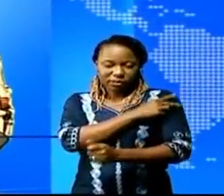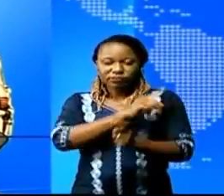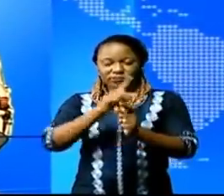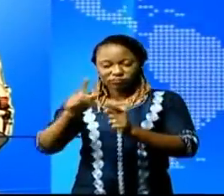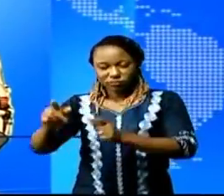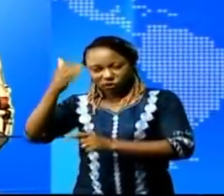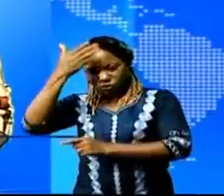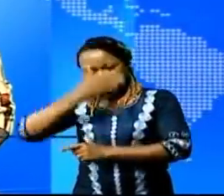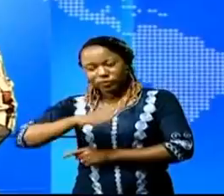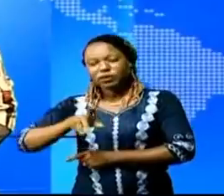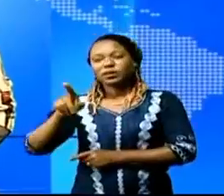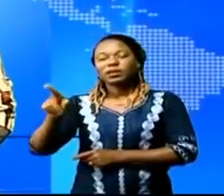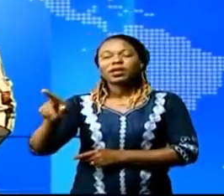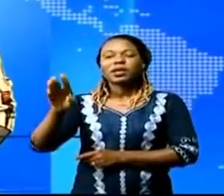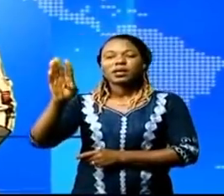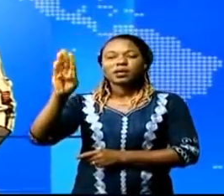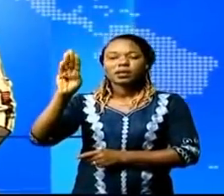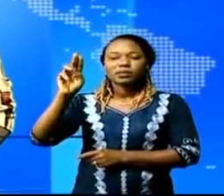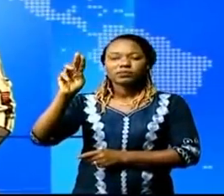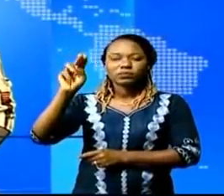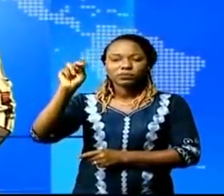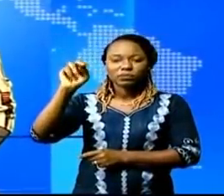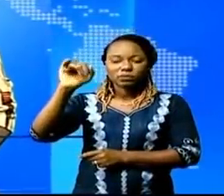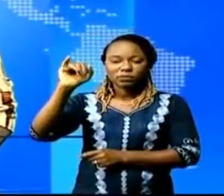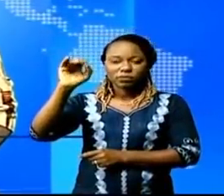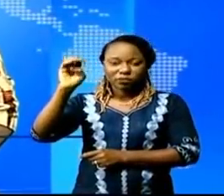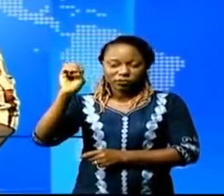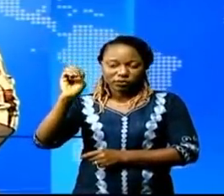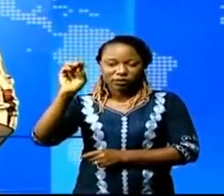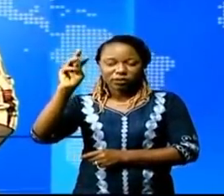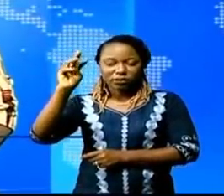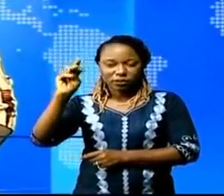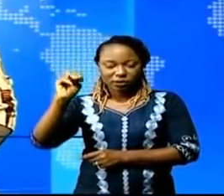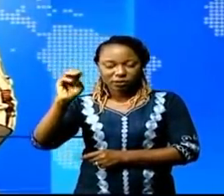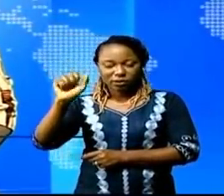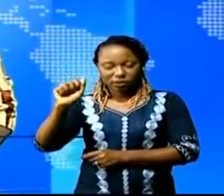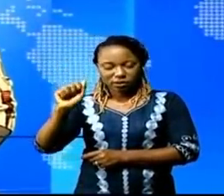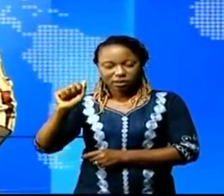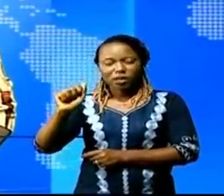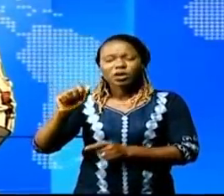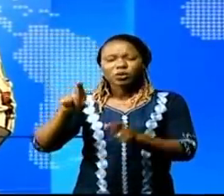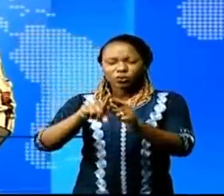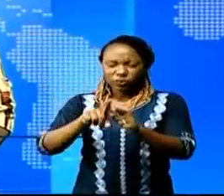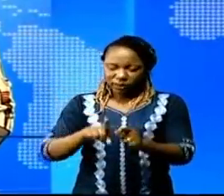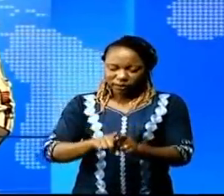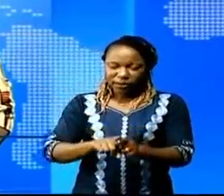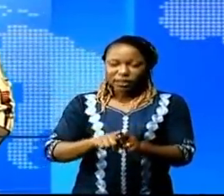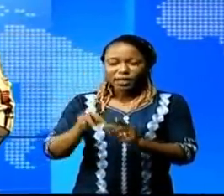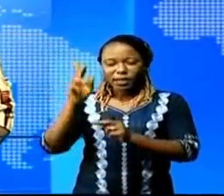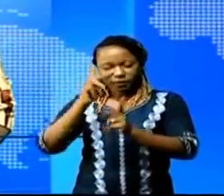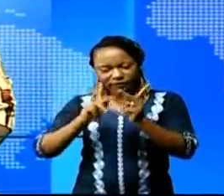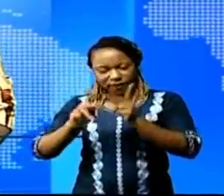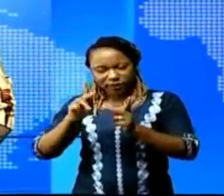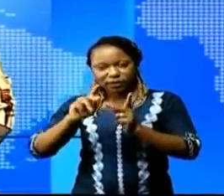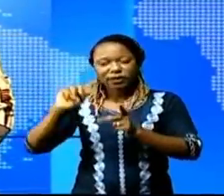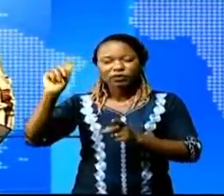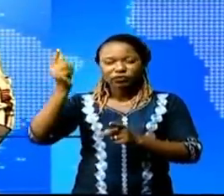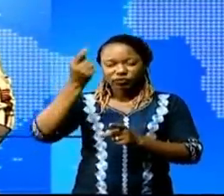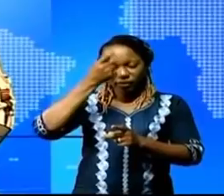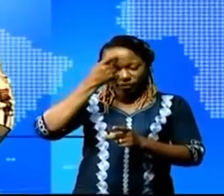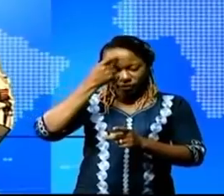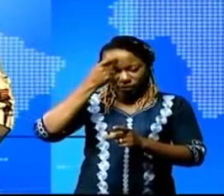à Bounia. Le geste du gouverneur traduit simplement son engagement à